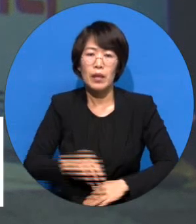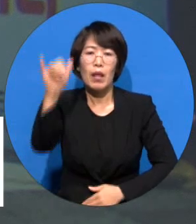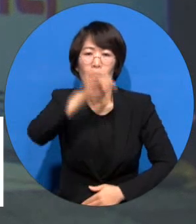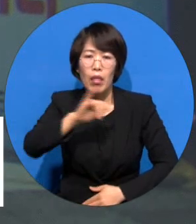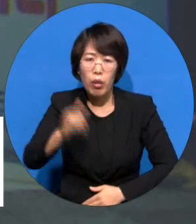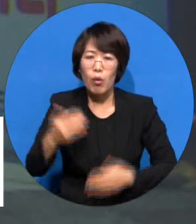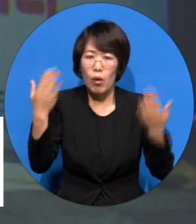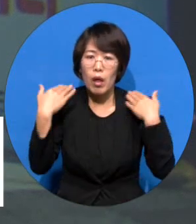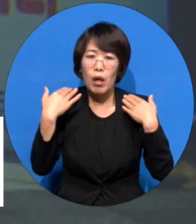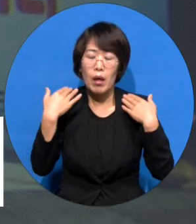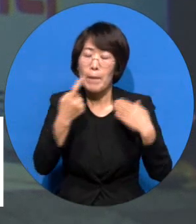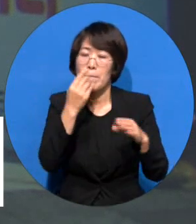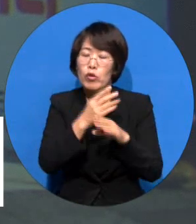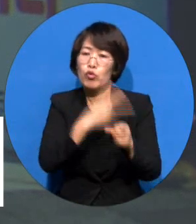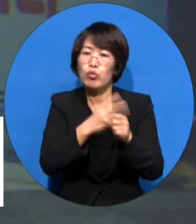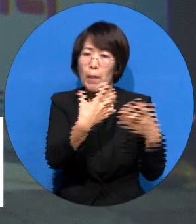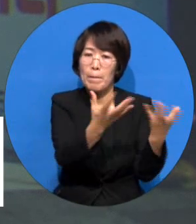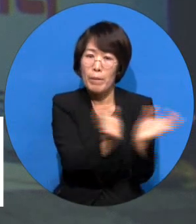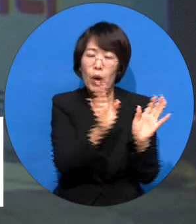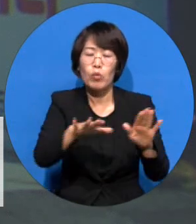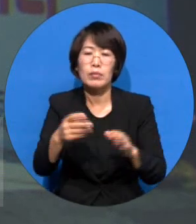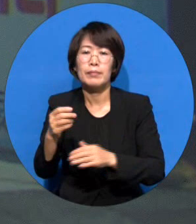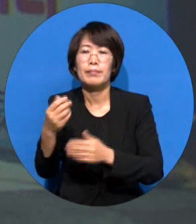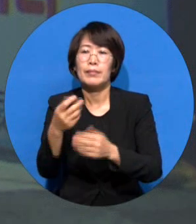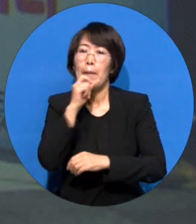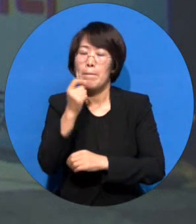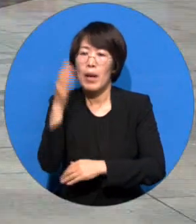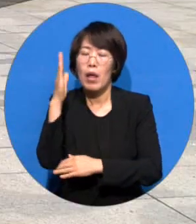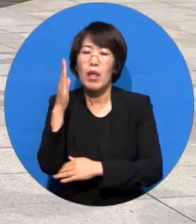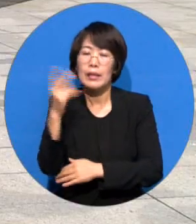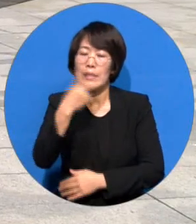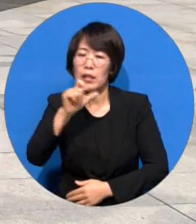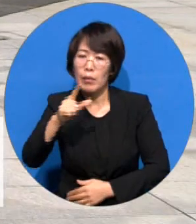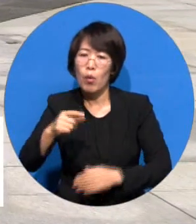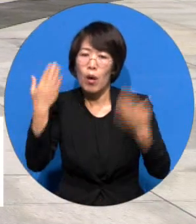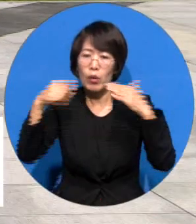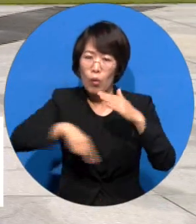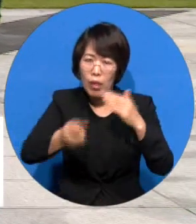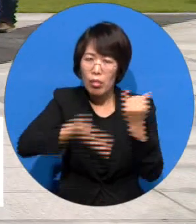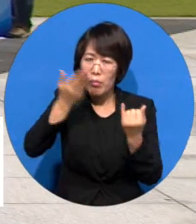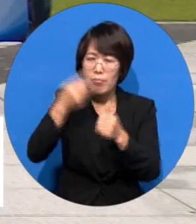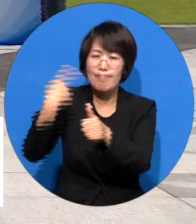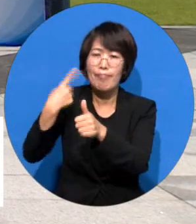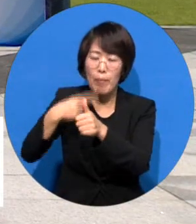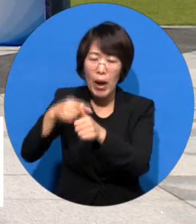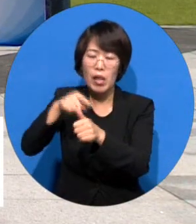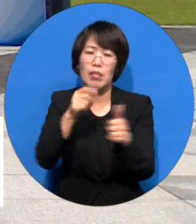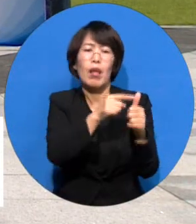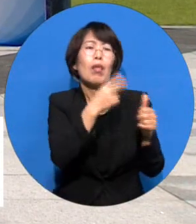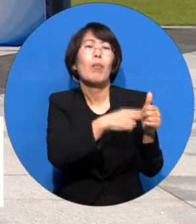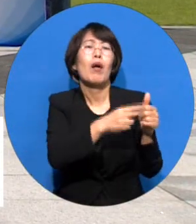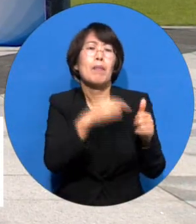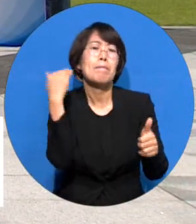전국 사학민주화교수연대는 오늘 기자회견을 갖고 지난 2015년 교내 성추행 사건을 비판한 A 교수에 대한